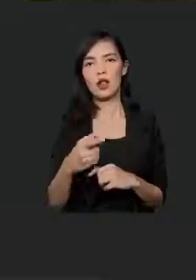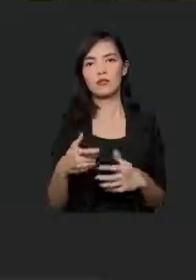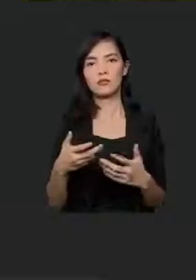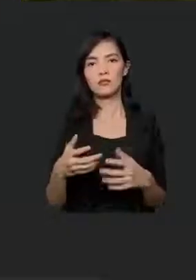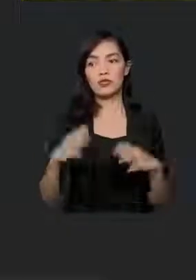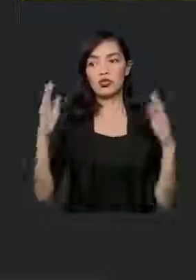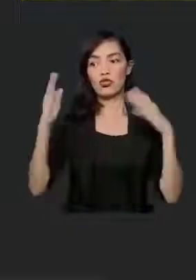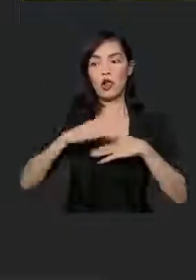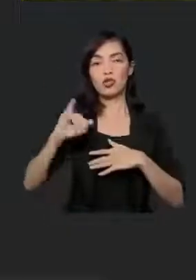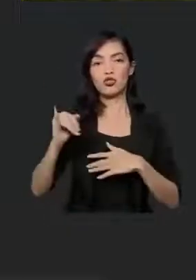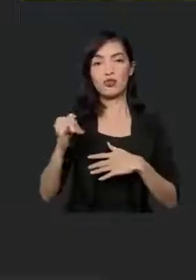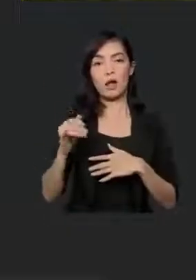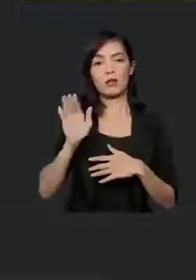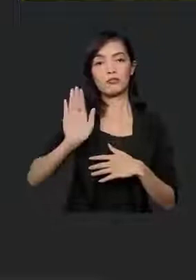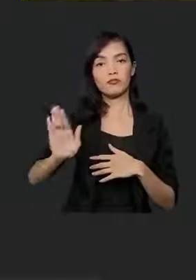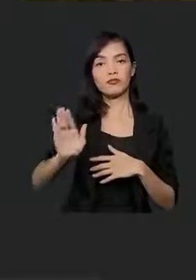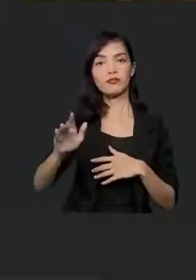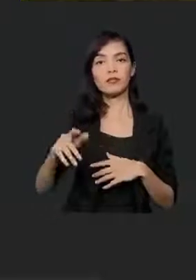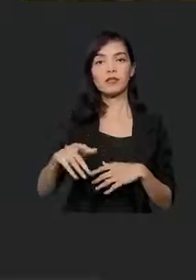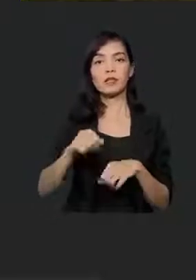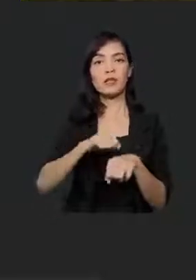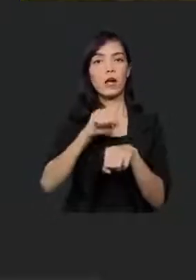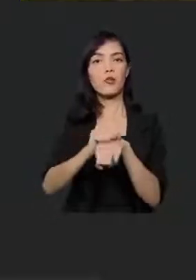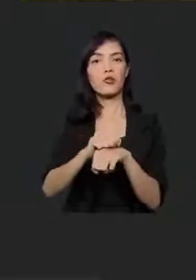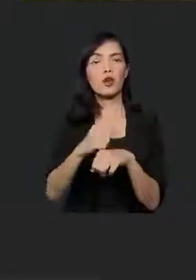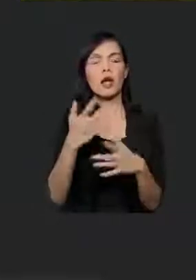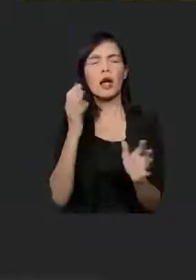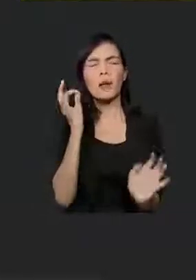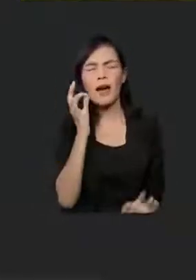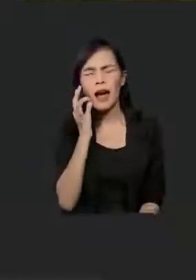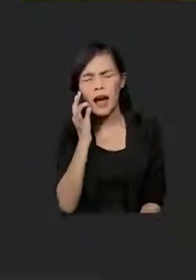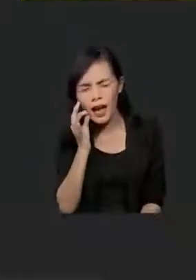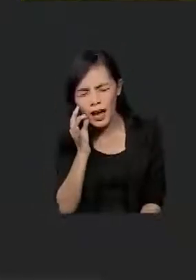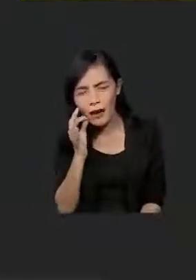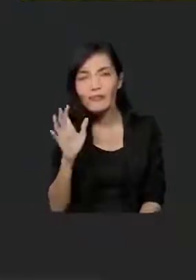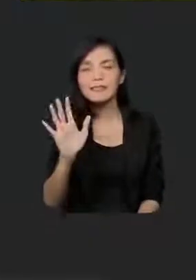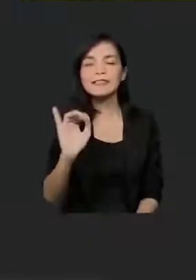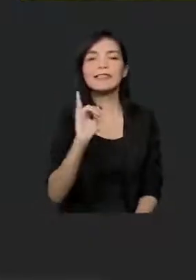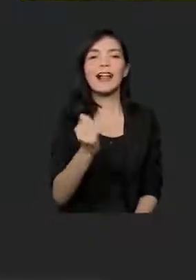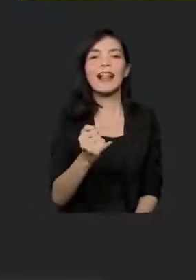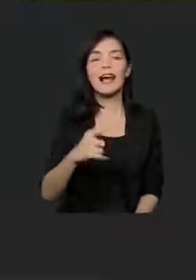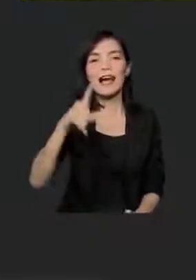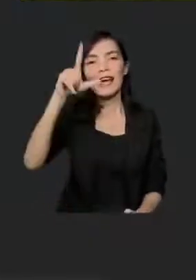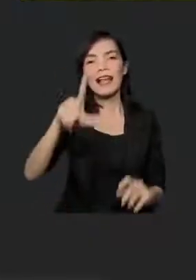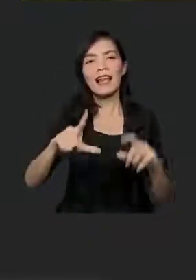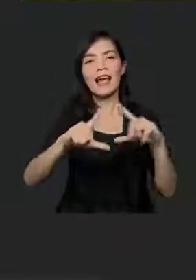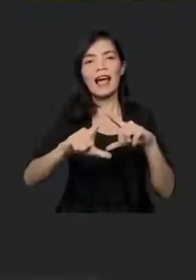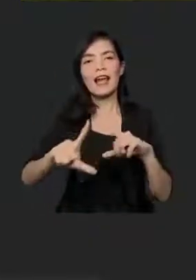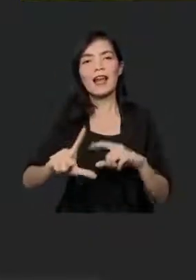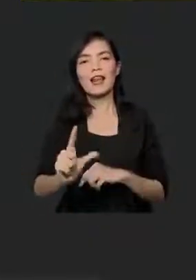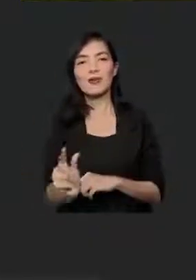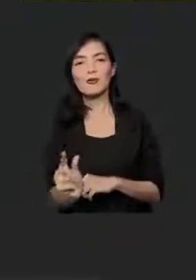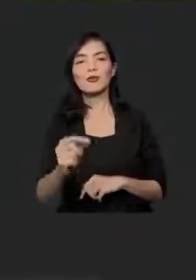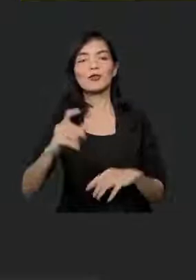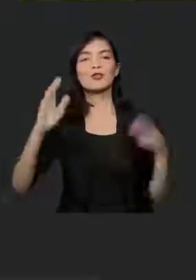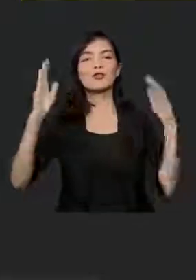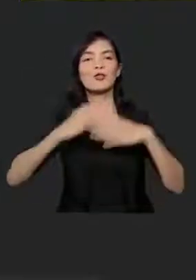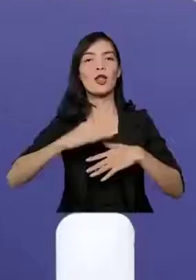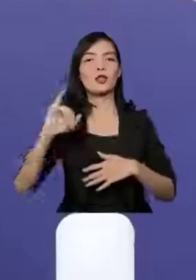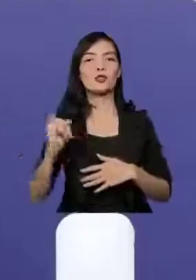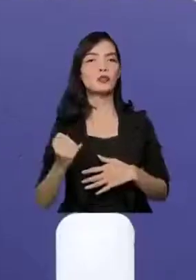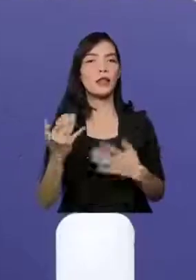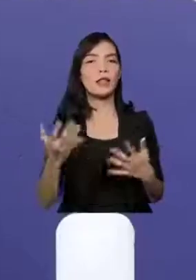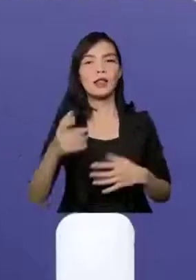pelaksanaan ibadah Jumat di Singapore eh maaf mohon maaf untuk bapak Lalu bagaimana pelaksanaan ibadah shalat jumat